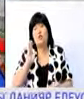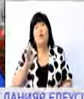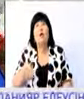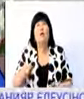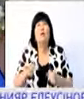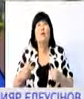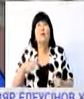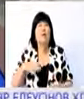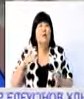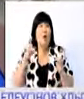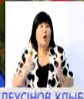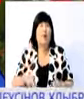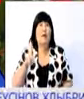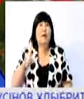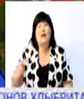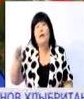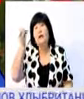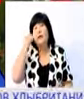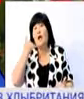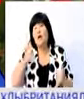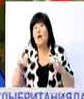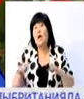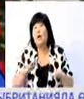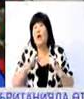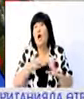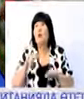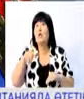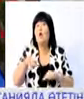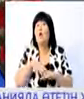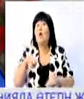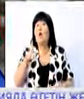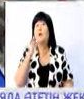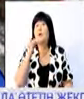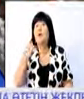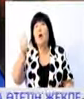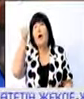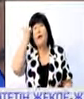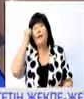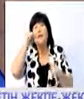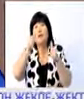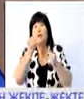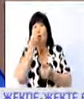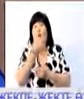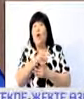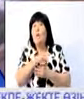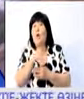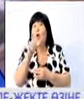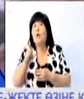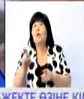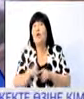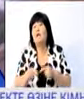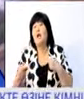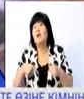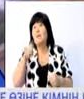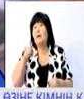кешкен жылдар құрбан болған боздақтарымызды еске алуға арналған шарада аудан тұрғындары Мұстафа Шоқай ескерткішіне гүл шоқтарын қойып, миллиондаған жазықсыз жапа